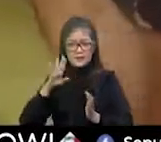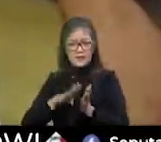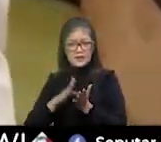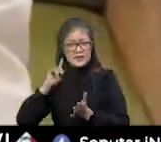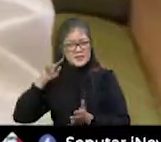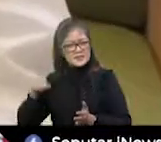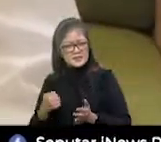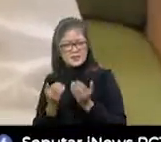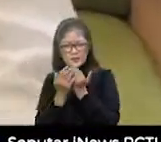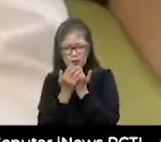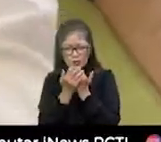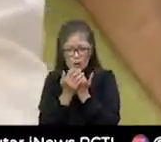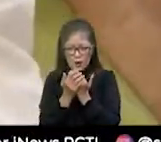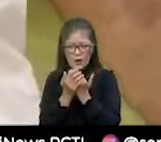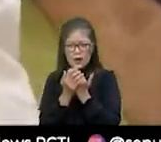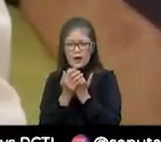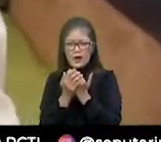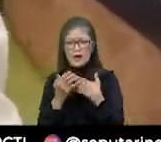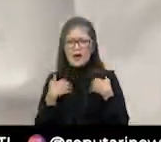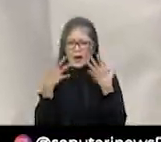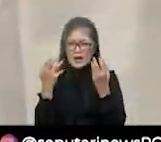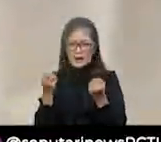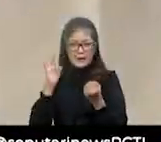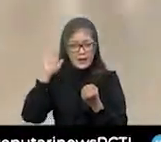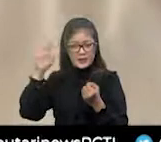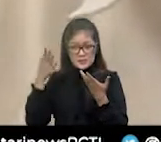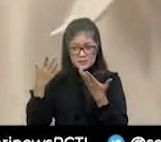agar sepulangnya ke tanah air kehidupan mereka bisa